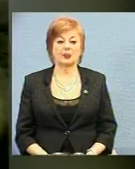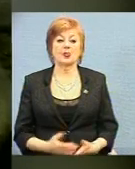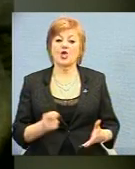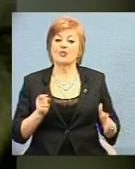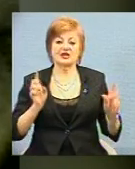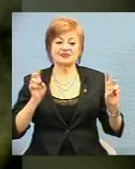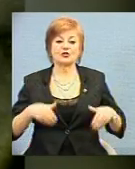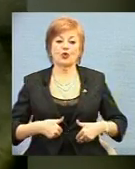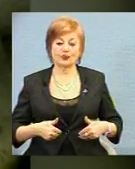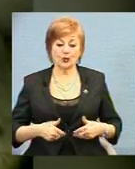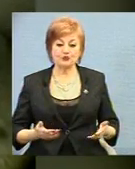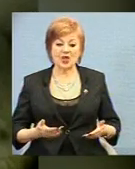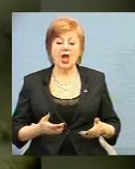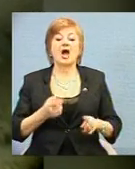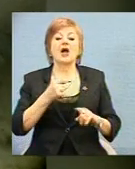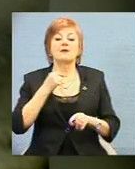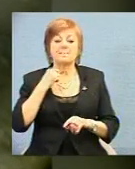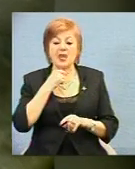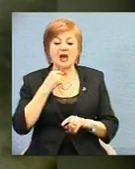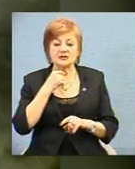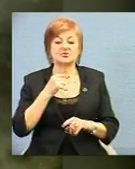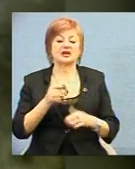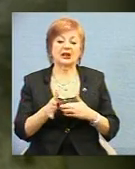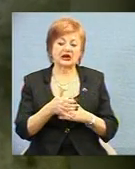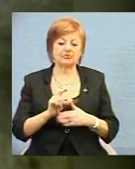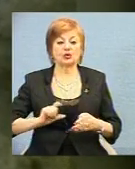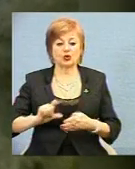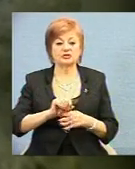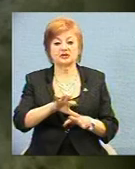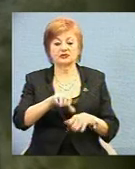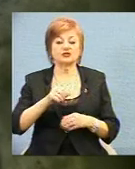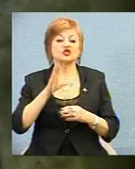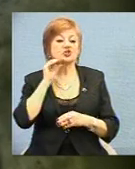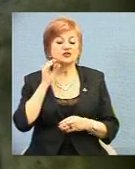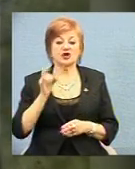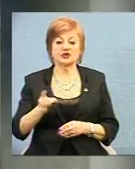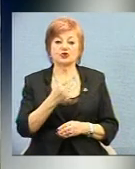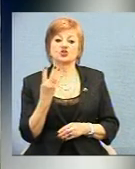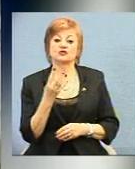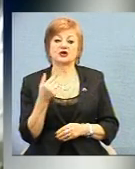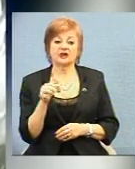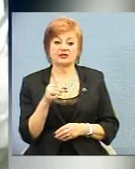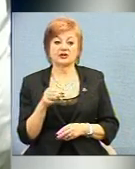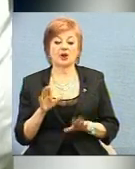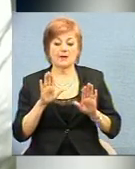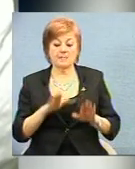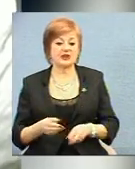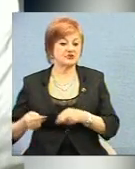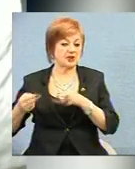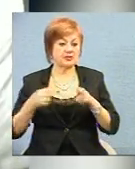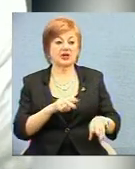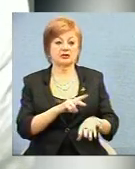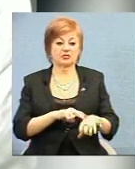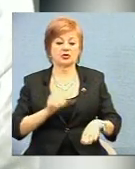Зголодніли. М'ясо, ковбасу та рибні вироби поцупили з магазину, що у Шевченківському районі вночі 4 грудня. Прибувши на місце події, патрульні